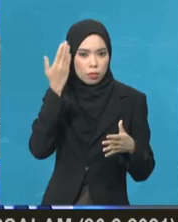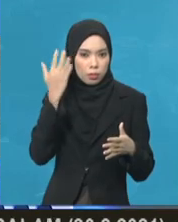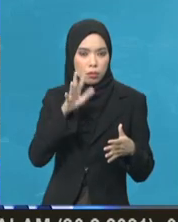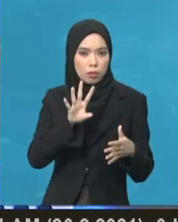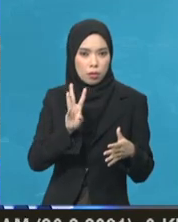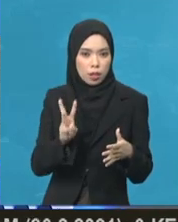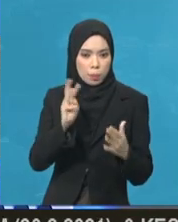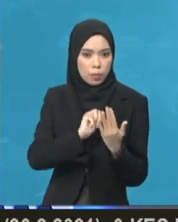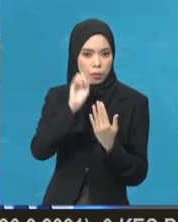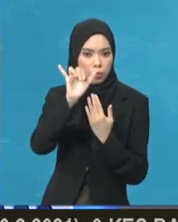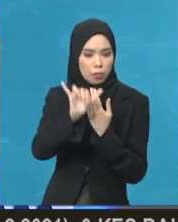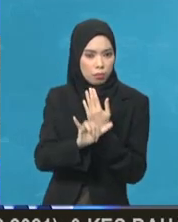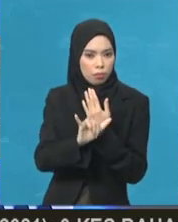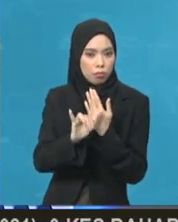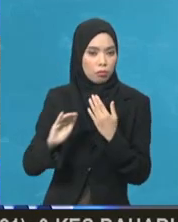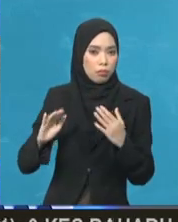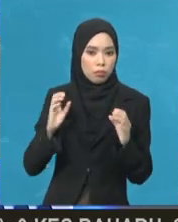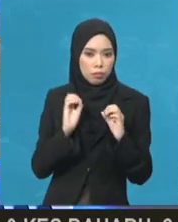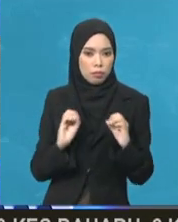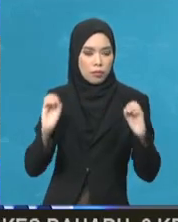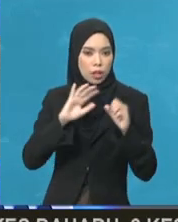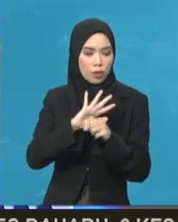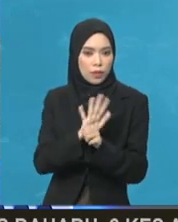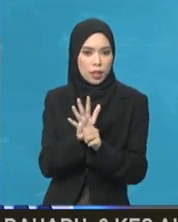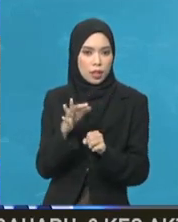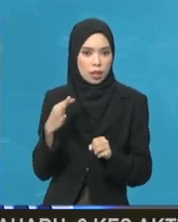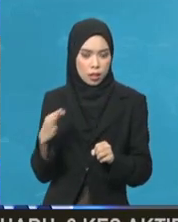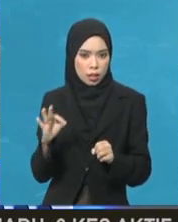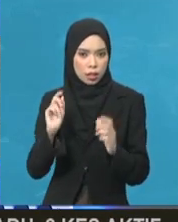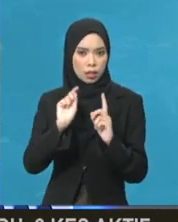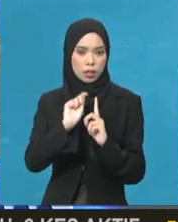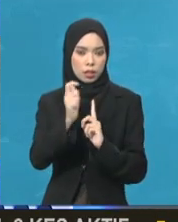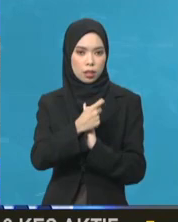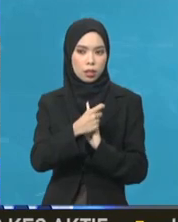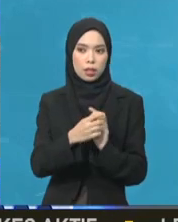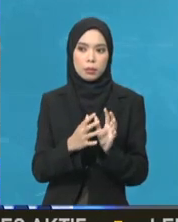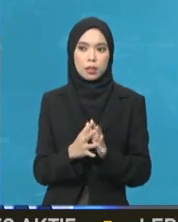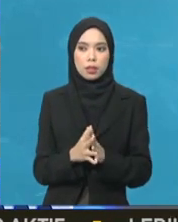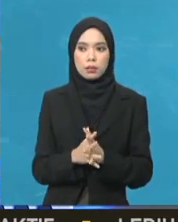lalu negara sudah tidak lagi mencatatkan cash-coin intense tempatan